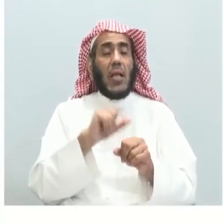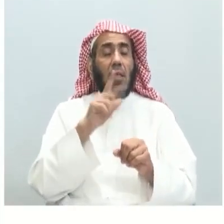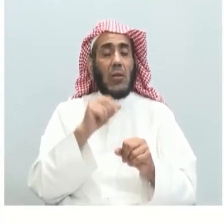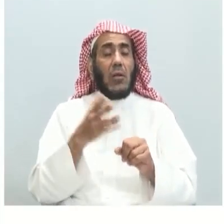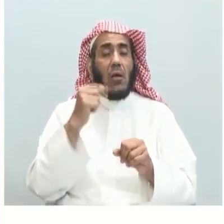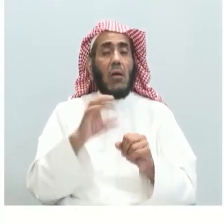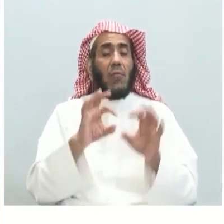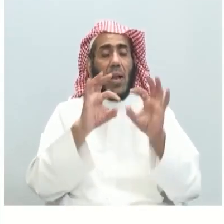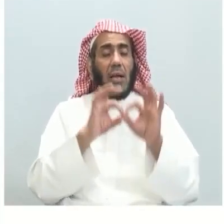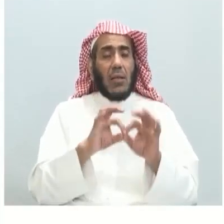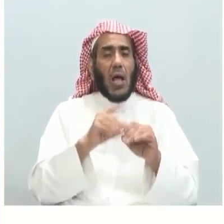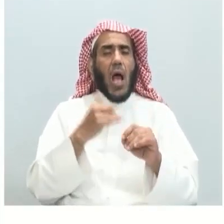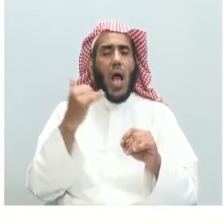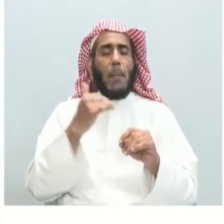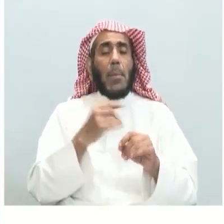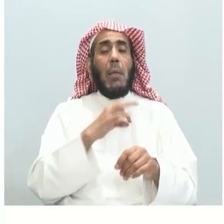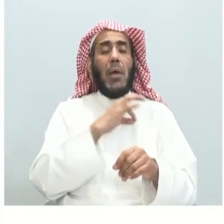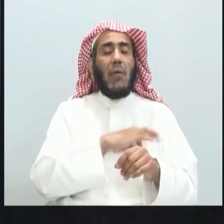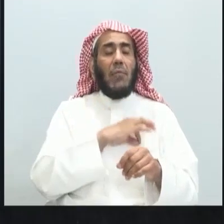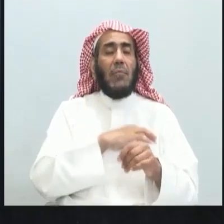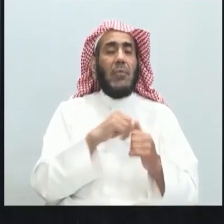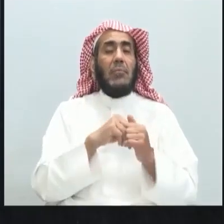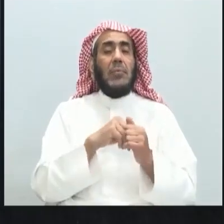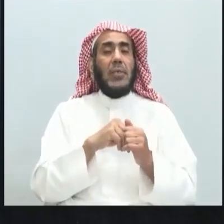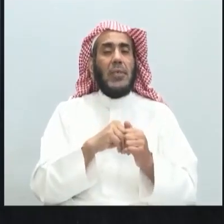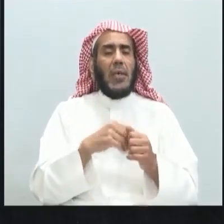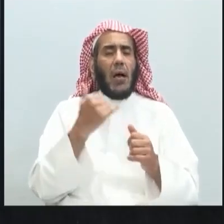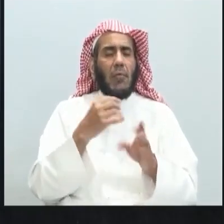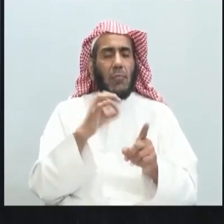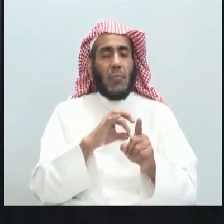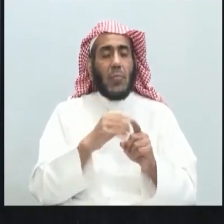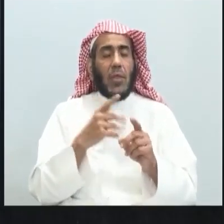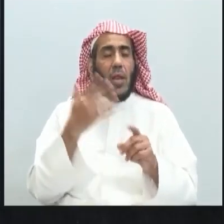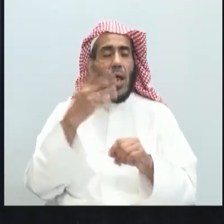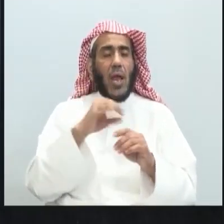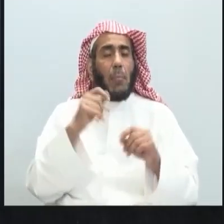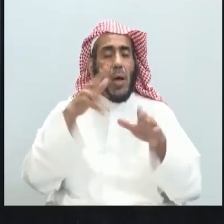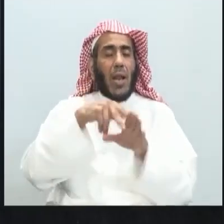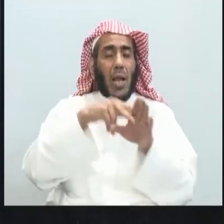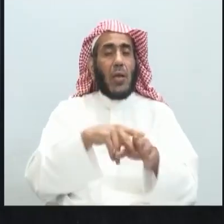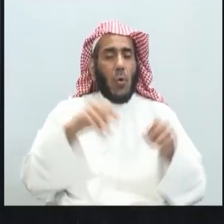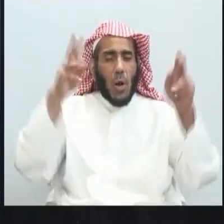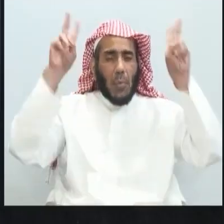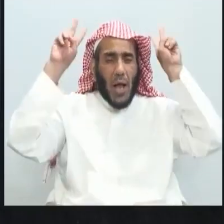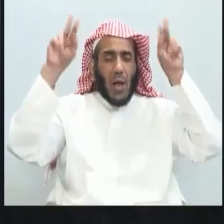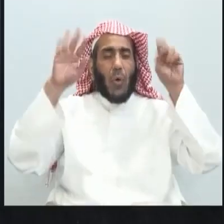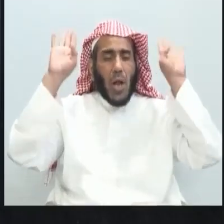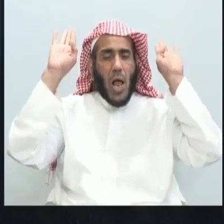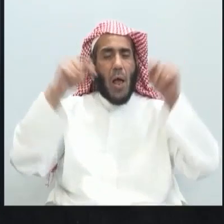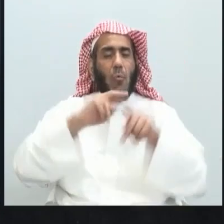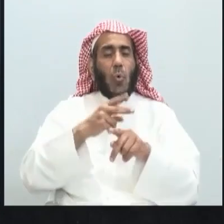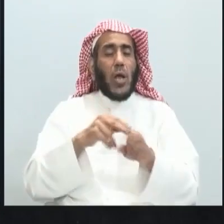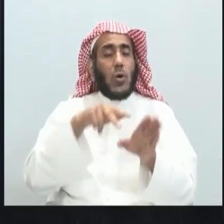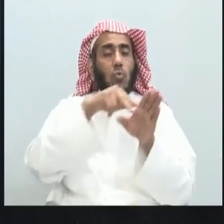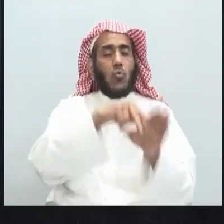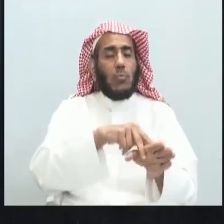وعلا في الايه ابرز المنافع ابرز المنافع من هذه الانعام الخيل والبغال والحمير وهو